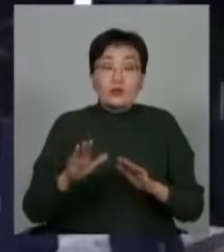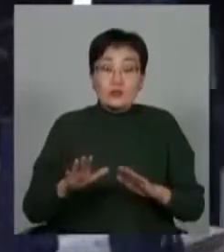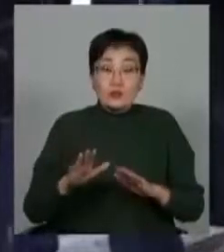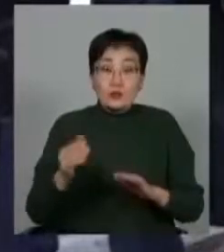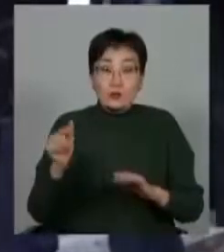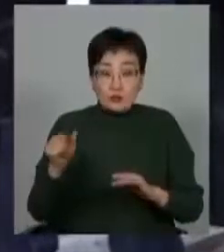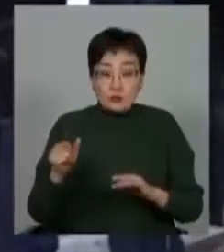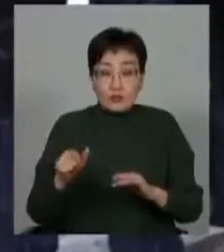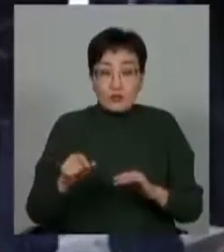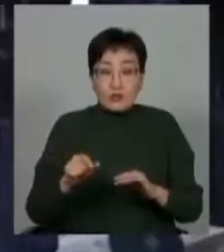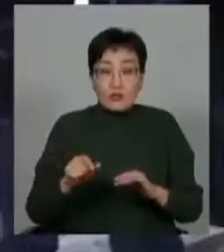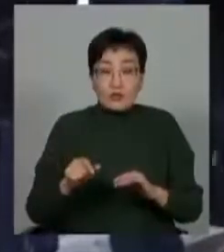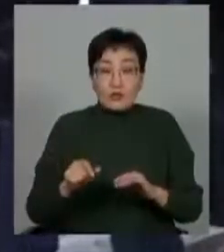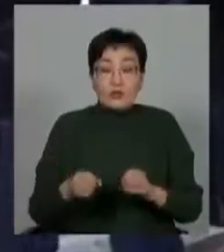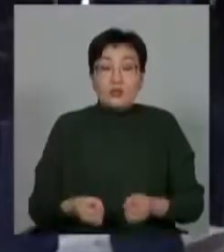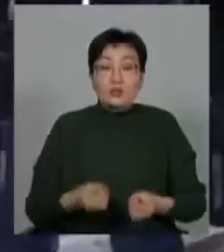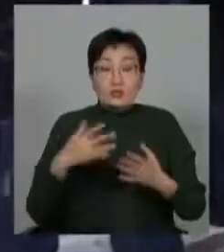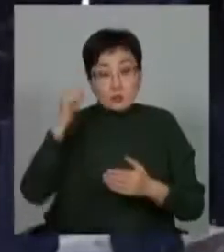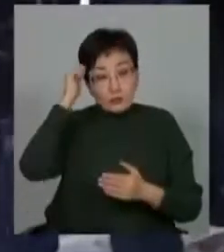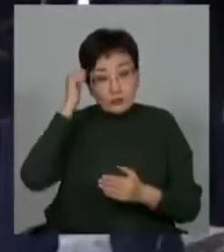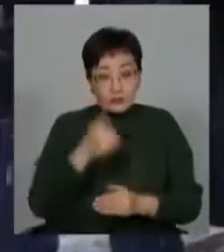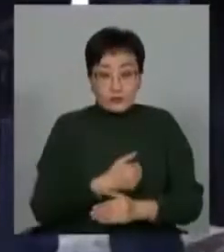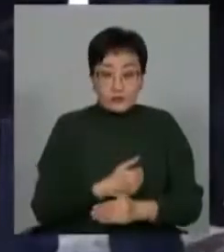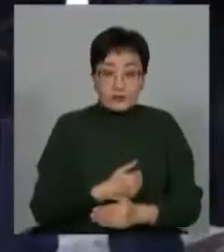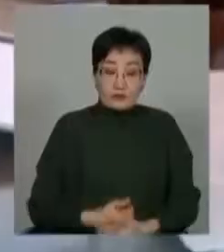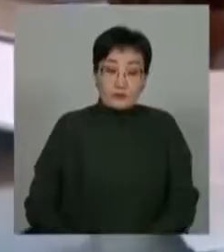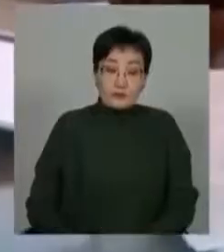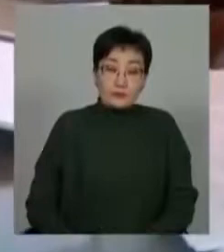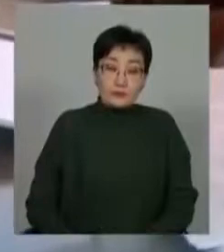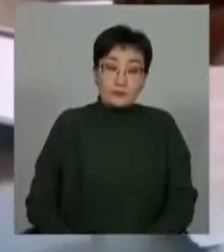торқа болсын, жаны жәннетте болсын деп тілеуін тілеп отырам.